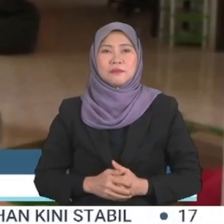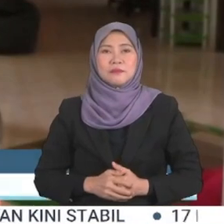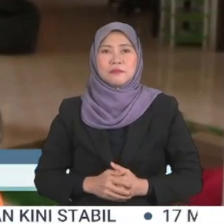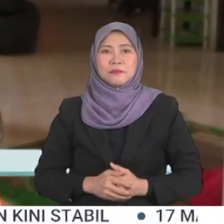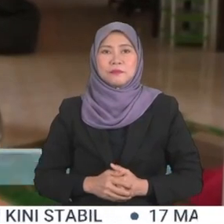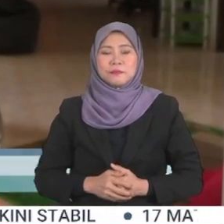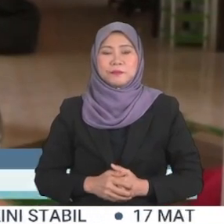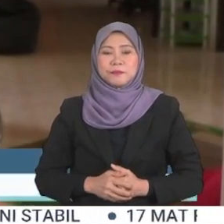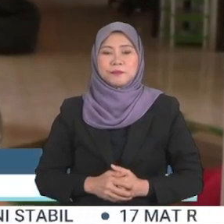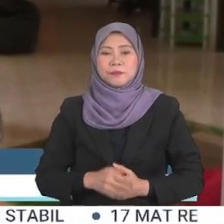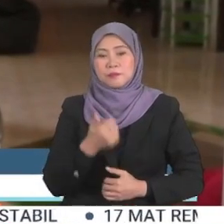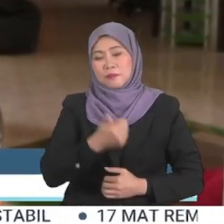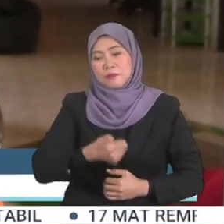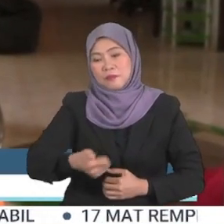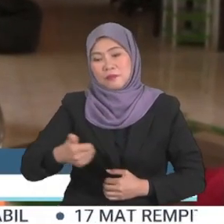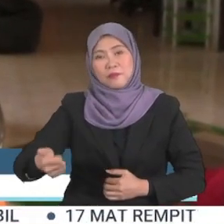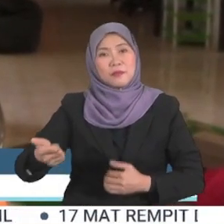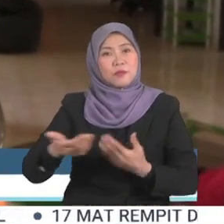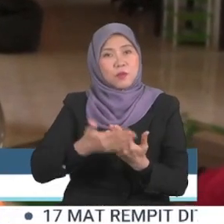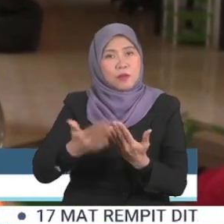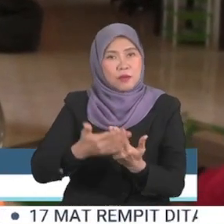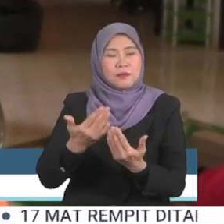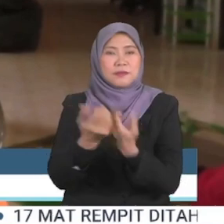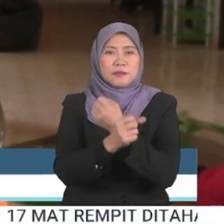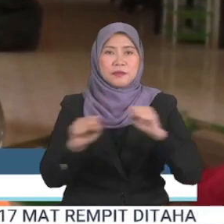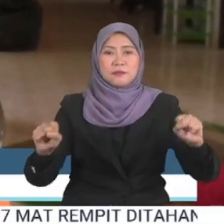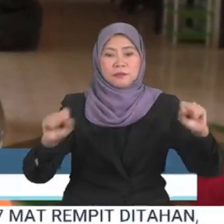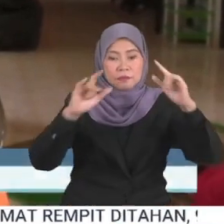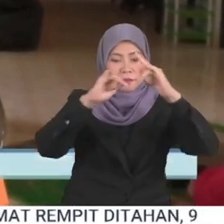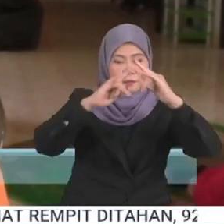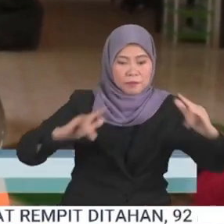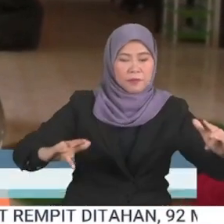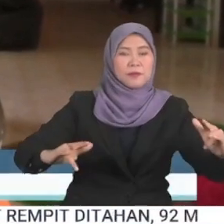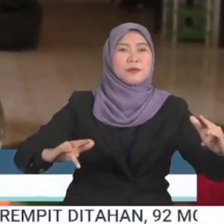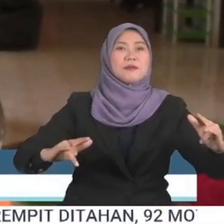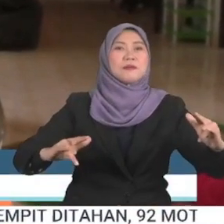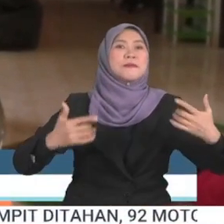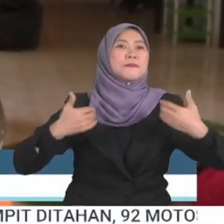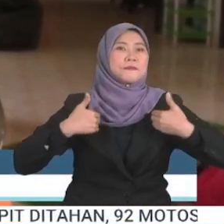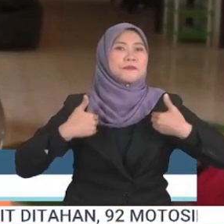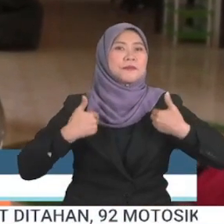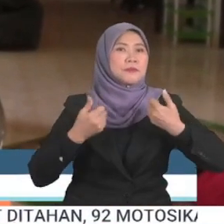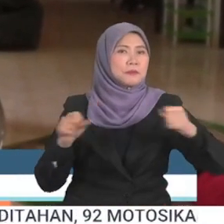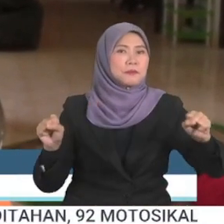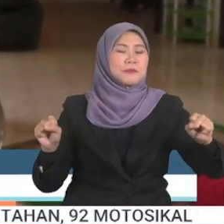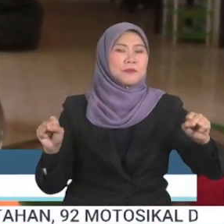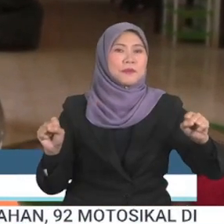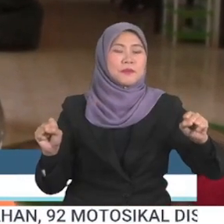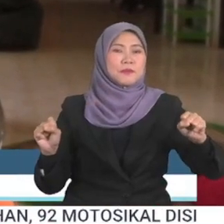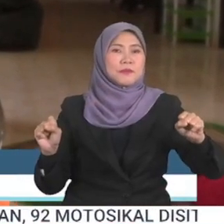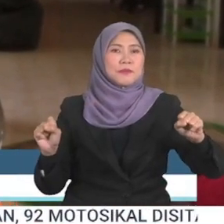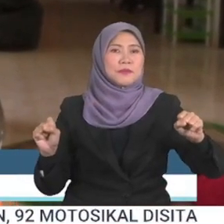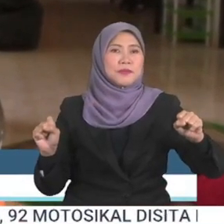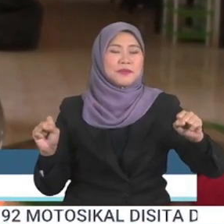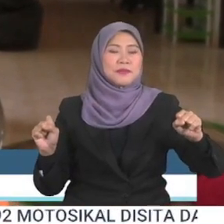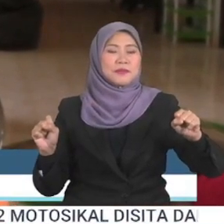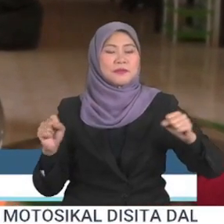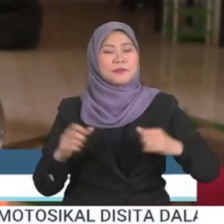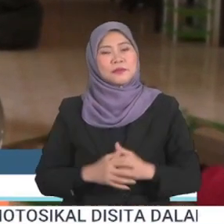peralatan dan kemudahan, kita sediakan juga kemah. Ada juga sediakan kemah dan masak, dan